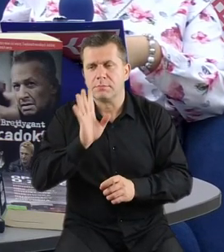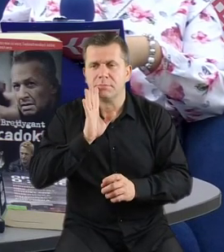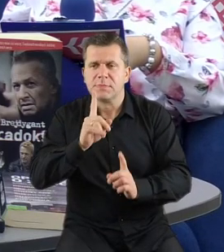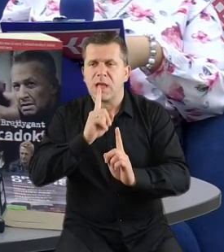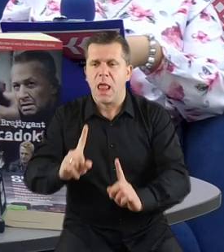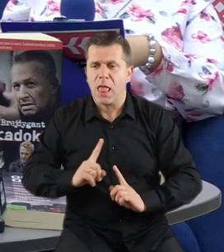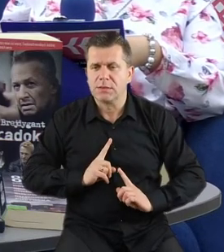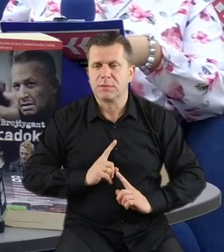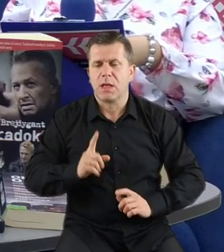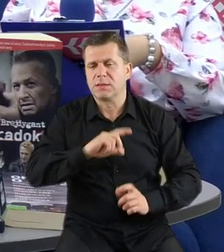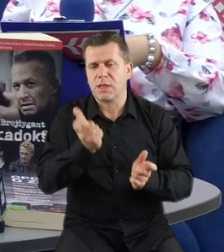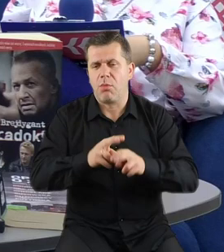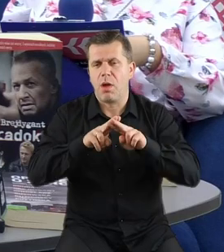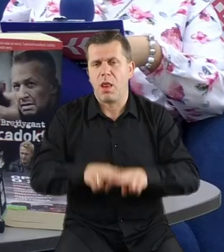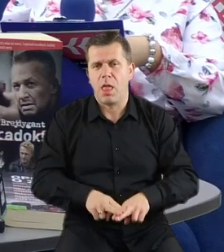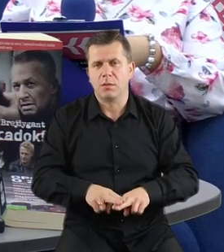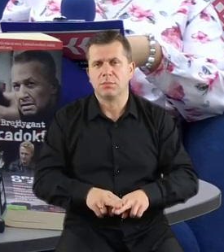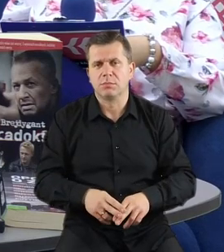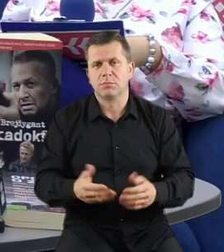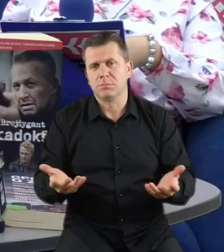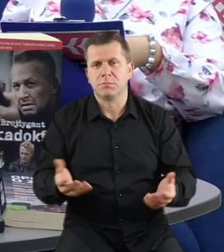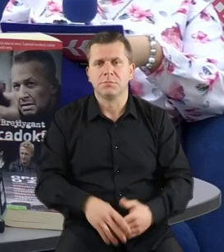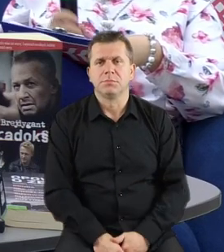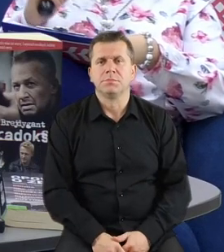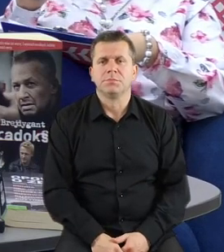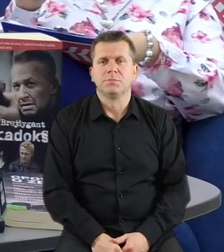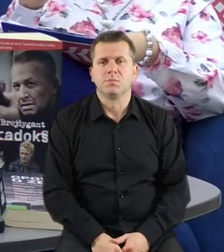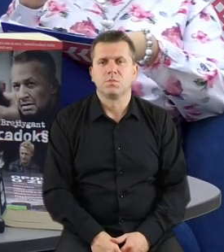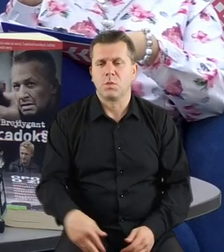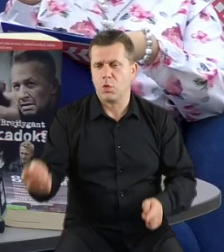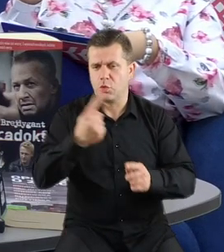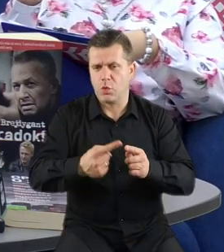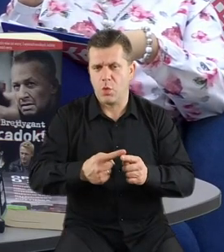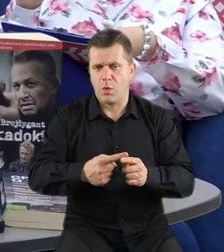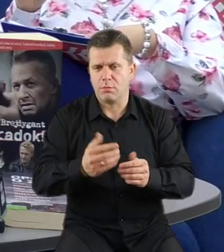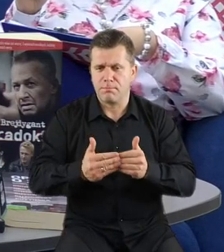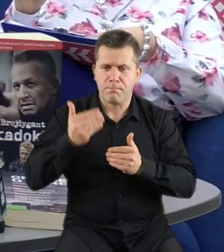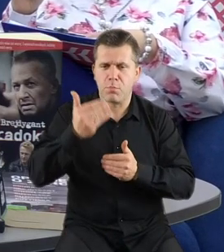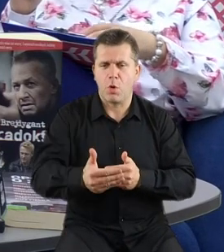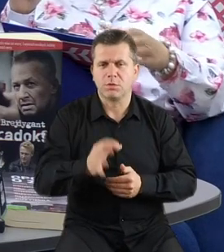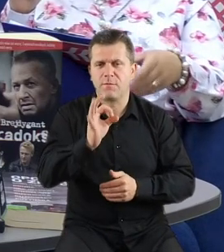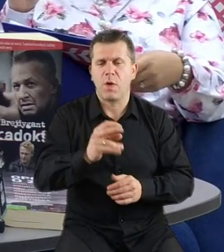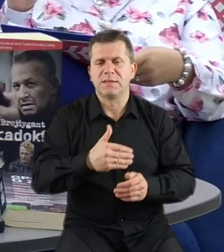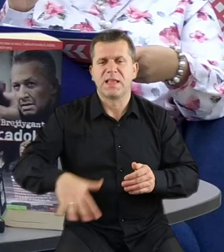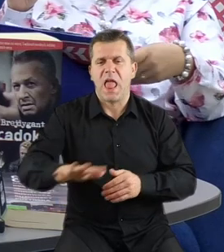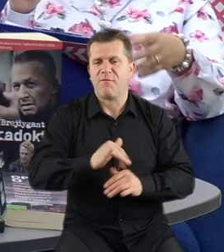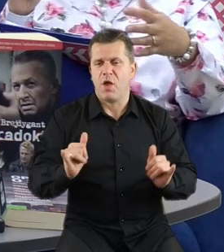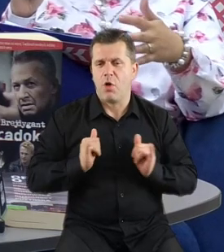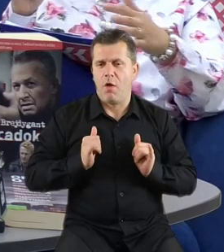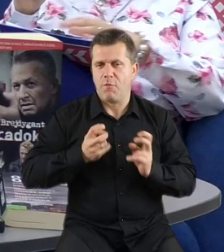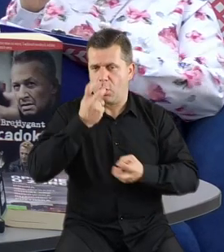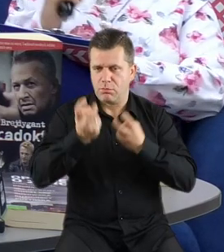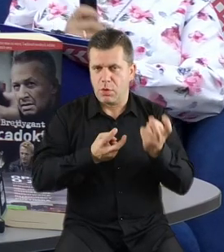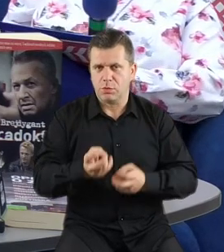zlecenia, no ale już jakby całą resztę. Mhm. To jest trochę ciągle wychodzenie poza jakąś swoją strefę komfortu, prawda, w